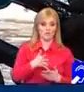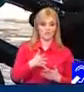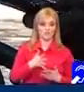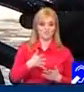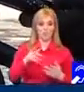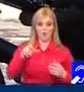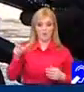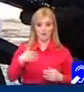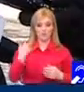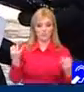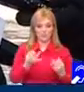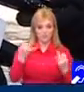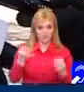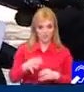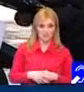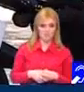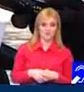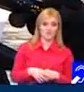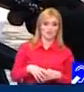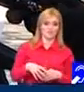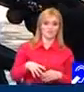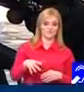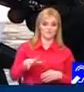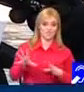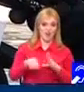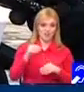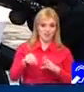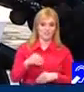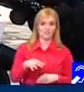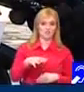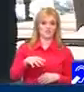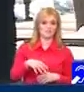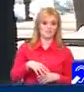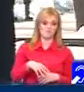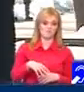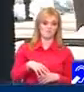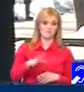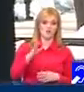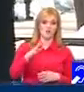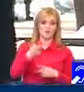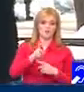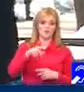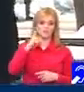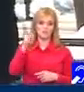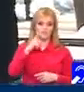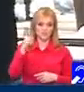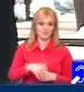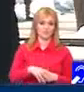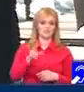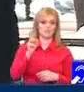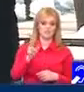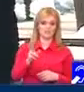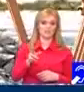de acest proces democratic, cum sunt alegerile, din partea unor categorii ale populației. Este vorba de tineri, pentru că ei sunt cei